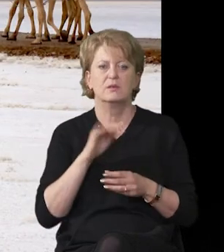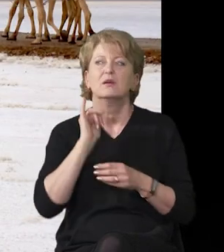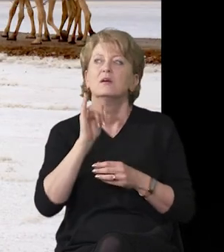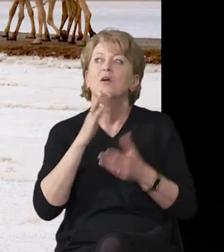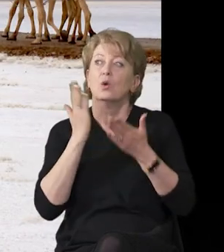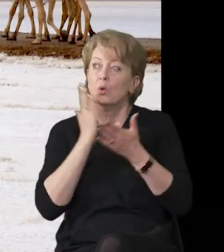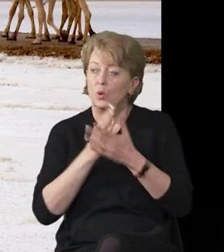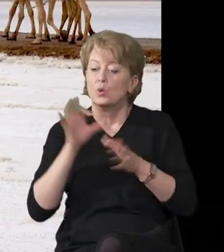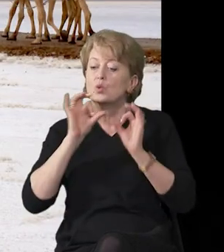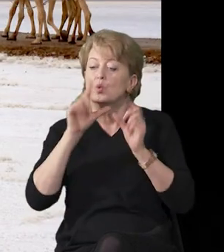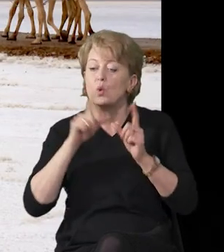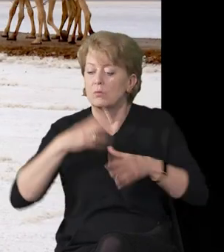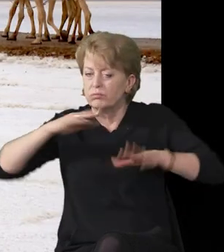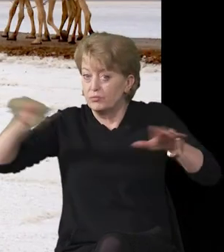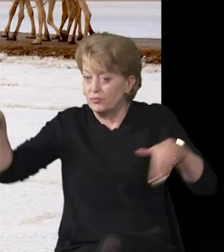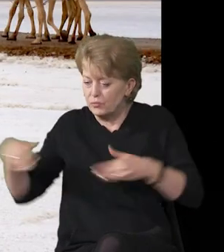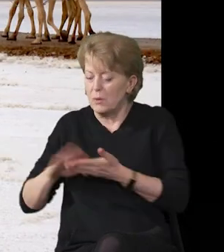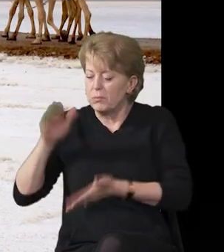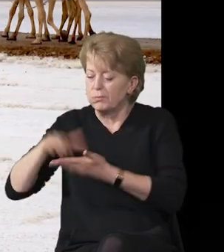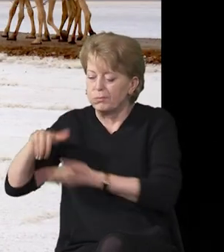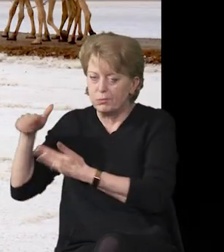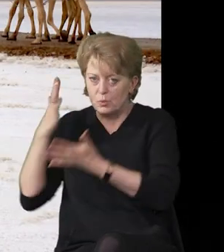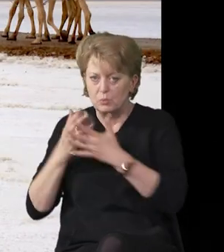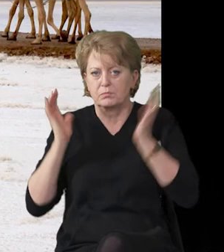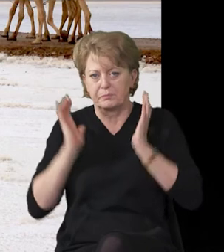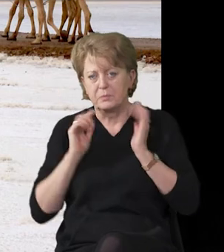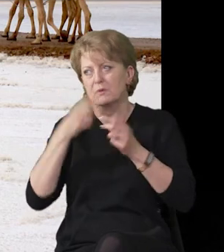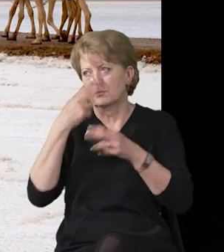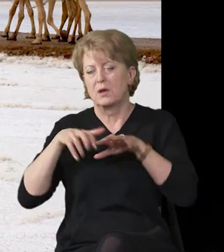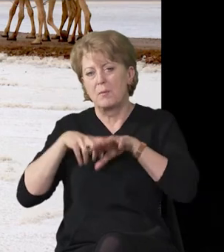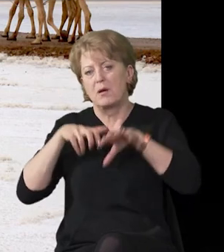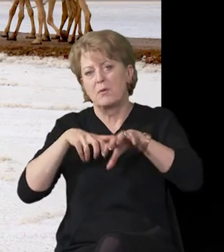idzie sobie w kierunku większych ośrodków miejskich, także